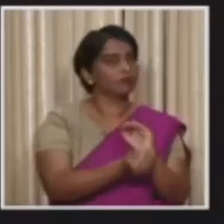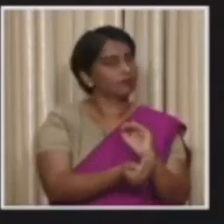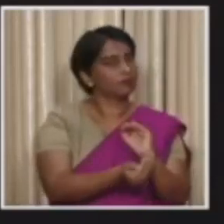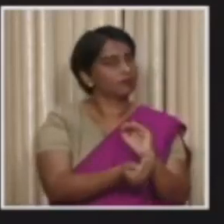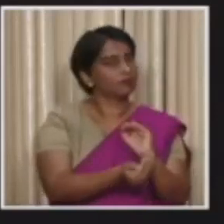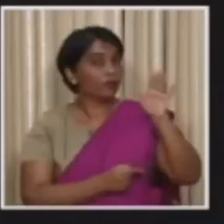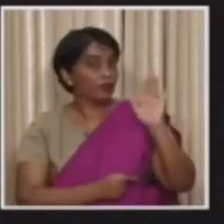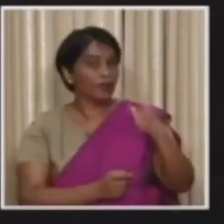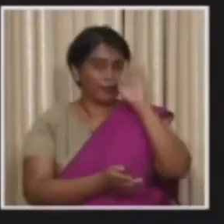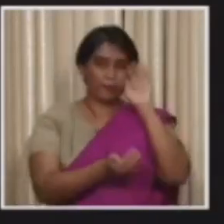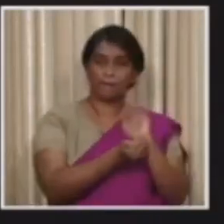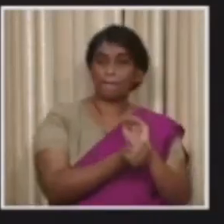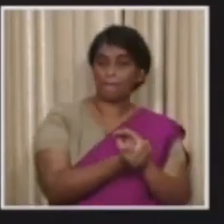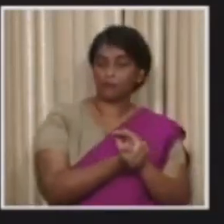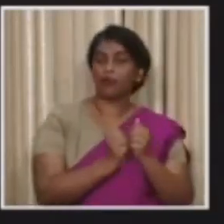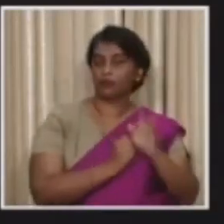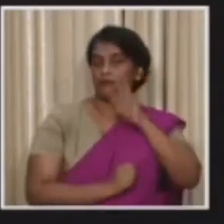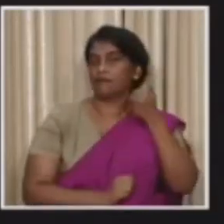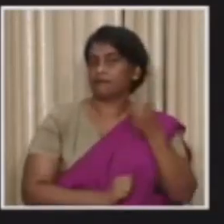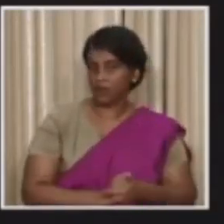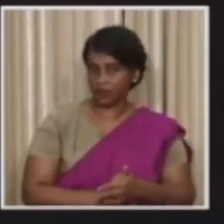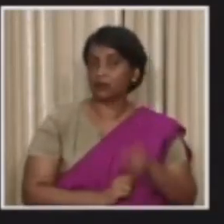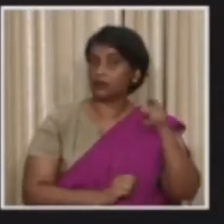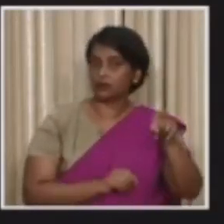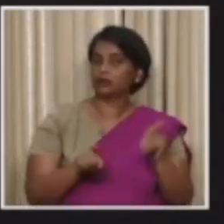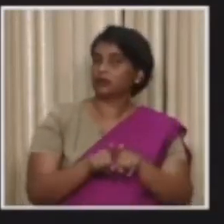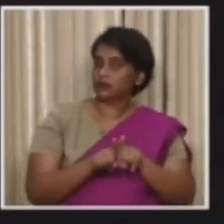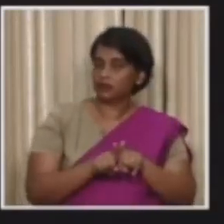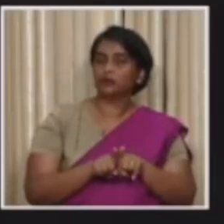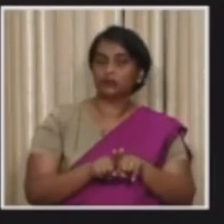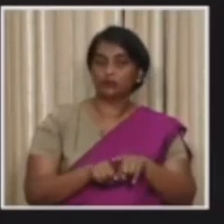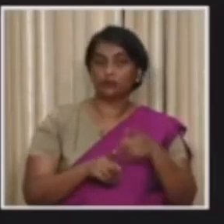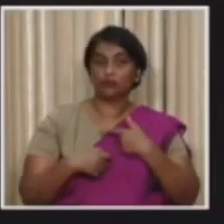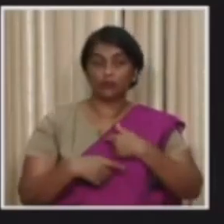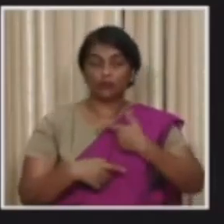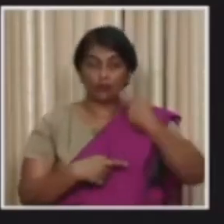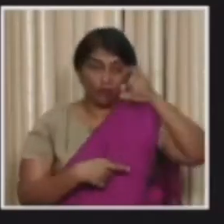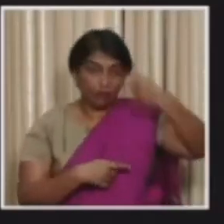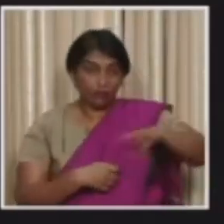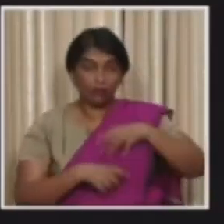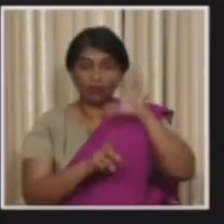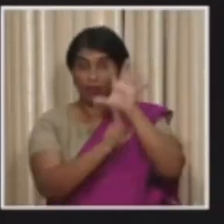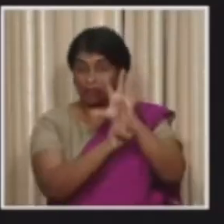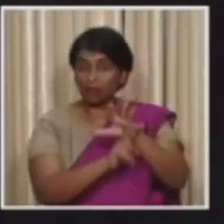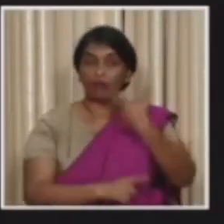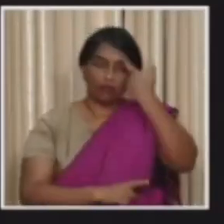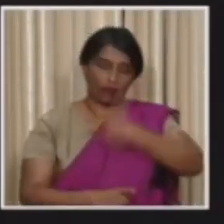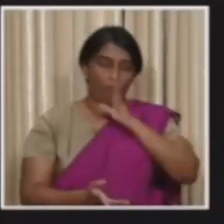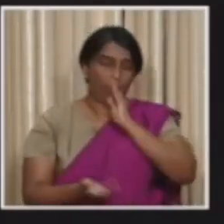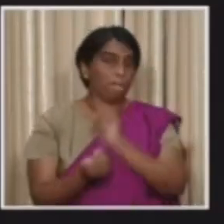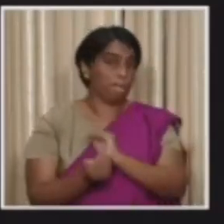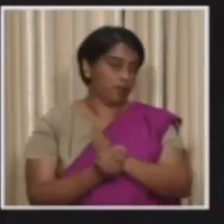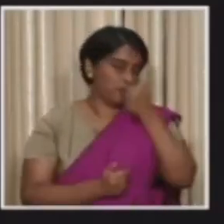උන්වේ කලසාගමත්තා වැදගත්. ඒ හා සමානවම සාක්ෂිකරුවන්. ඒ සාක්ෂිකරුවන් ආරක්ෂා කර ගැනීමත් ඉතාම